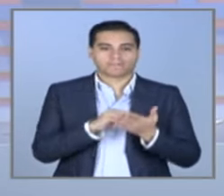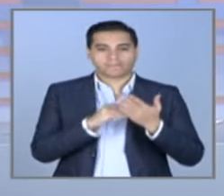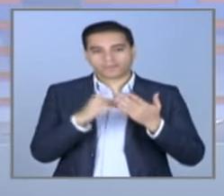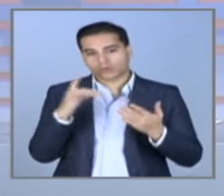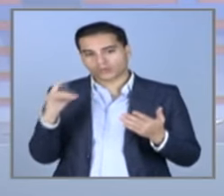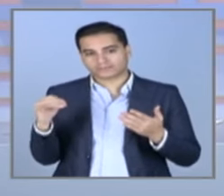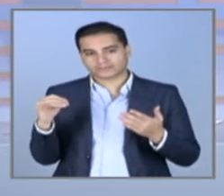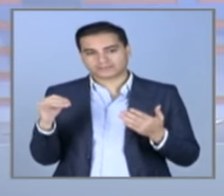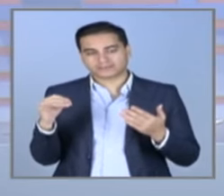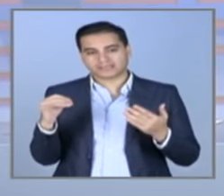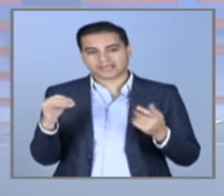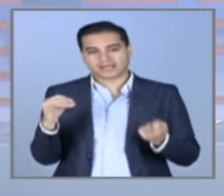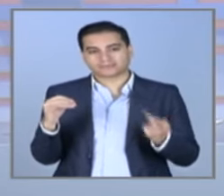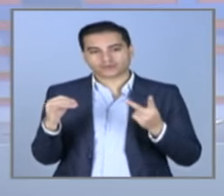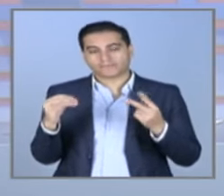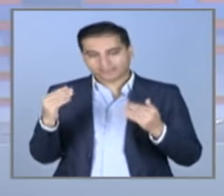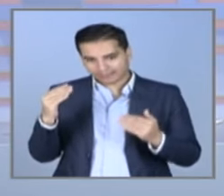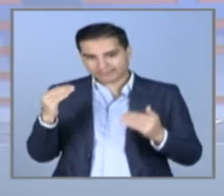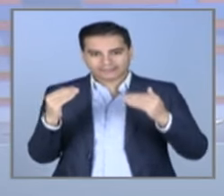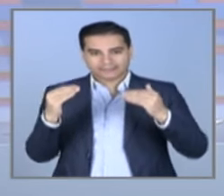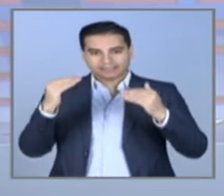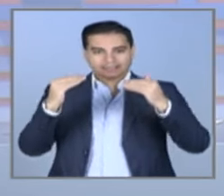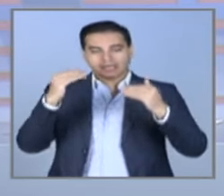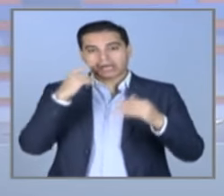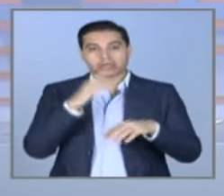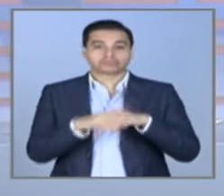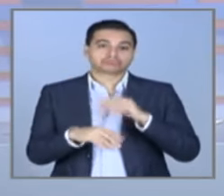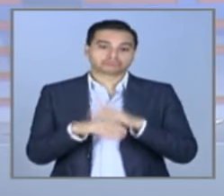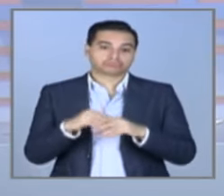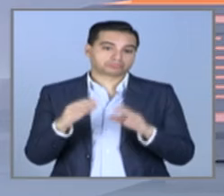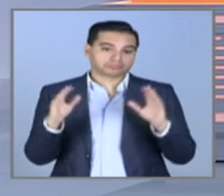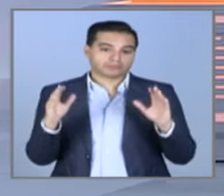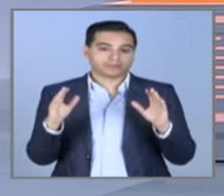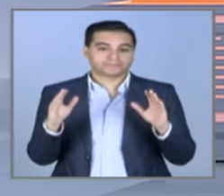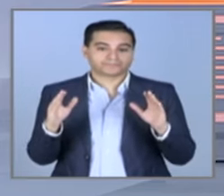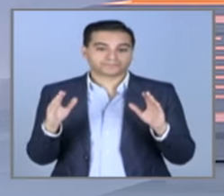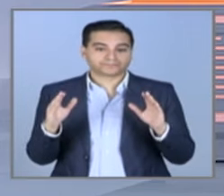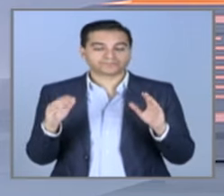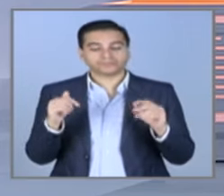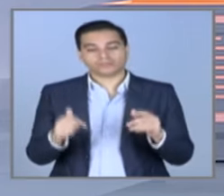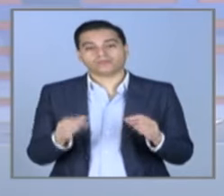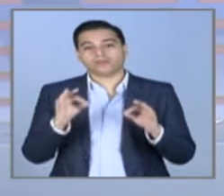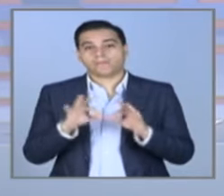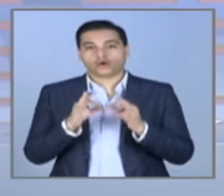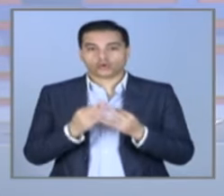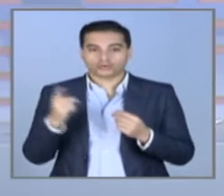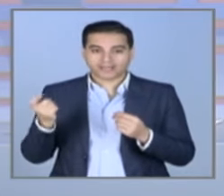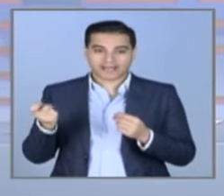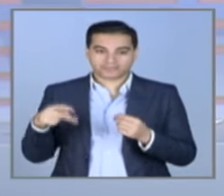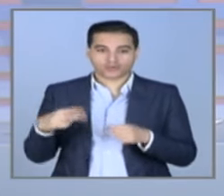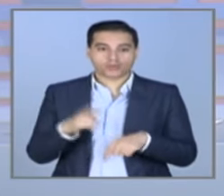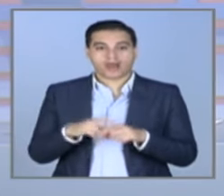و50 75 ترجعوا تاني في المباراه فرق 10. طبعا عيلة العباسي